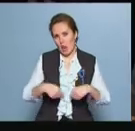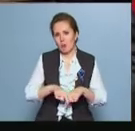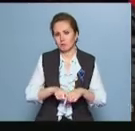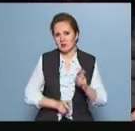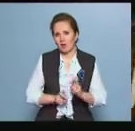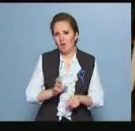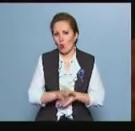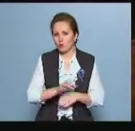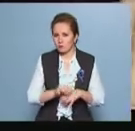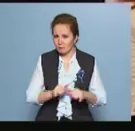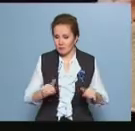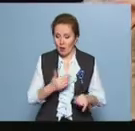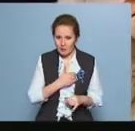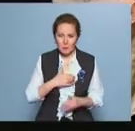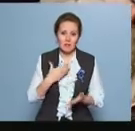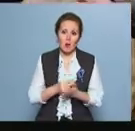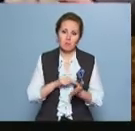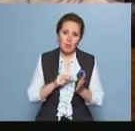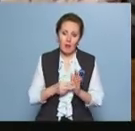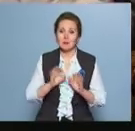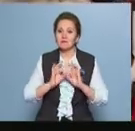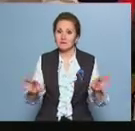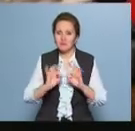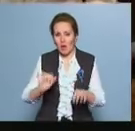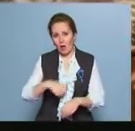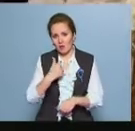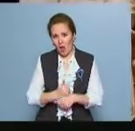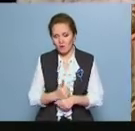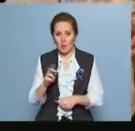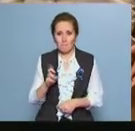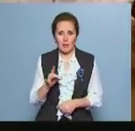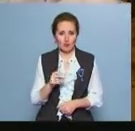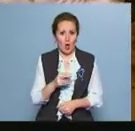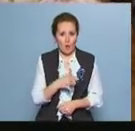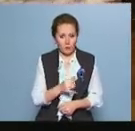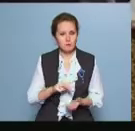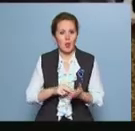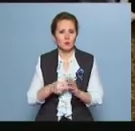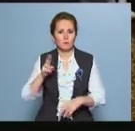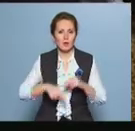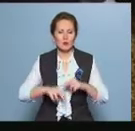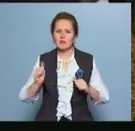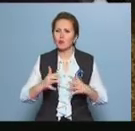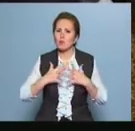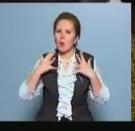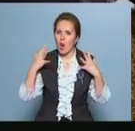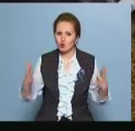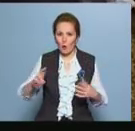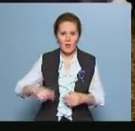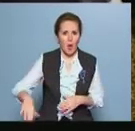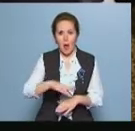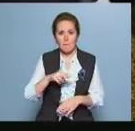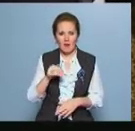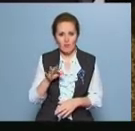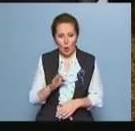планах сотрудники хозяйства рассказали главе Удмуртии Александру Бричалову. Здесь планируют построить самую большую в Приволжском федеральном округе молочную ферму